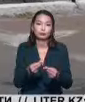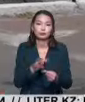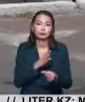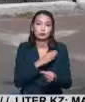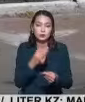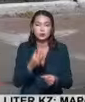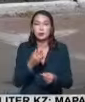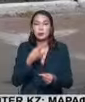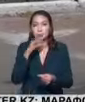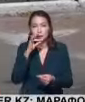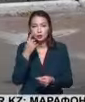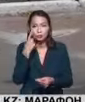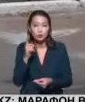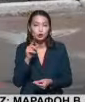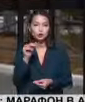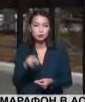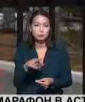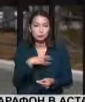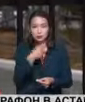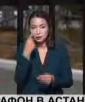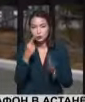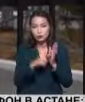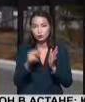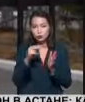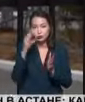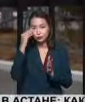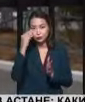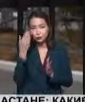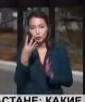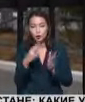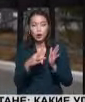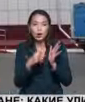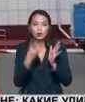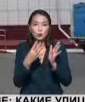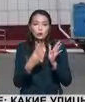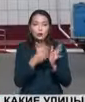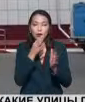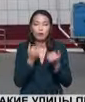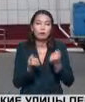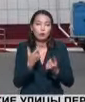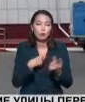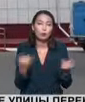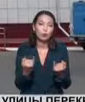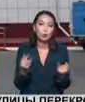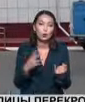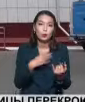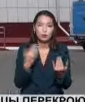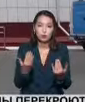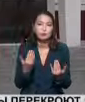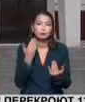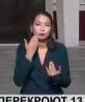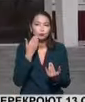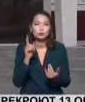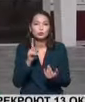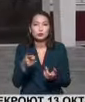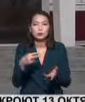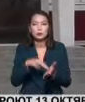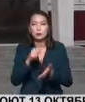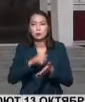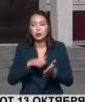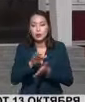полиции, ЧП случилось накануне в 19:00 вечера. 49-летнему водителю стало плохо за рулем. Это, как полагают стражи порядка, и стало